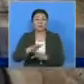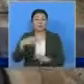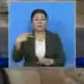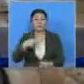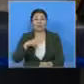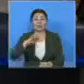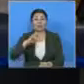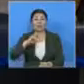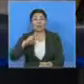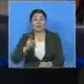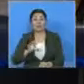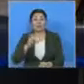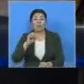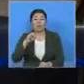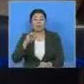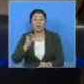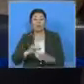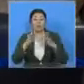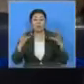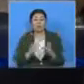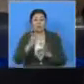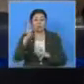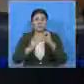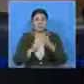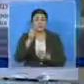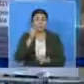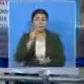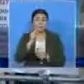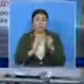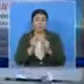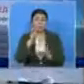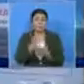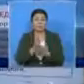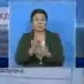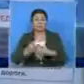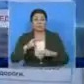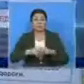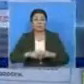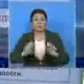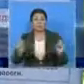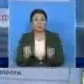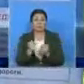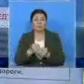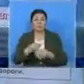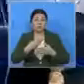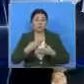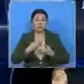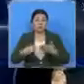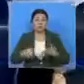тонна битум сақтайтын асфальт бетон зауыты салынады. Бұл битумды қыста сұраныстың төмендеген кезінде сатып алуға мүмкіндік